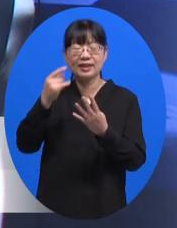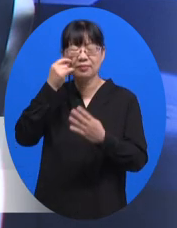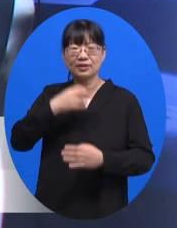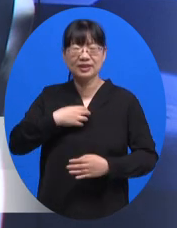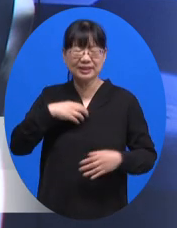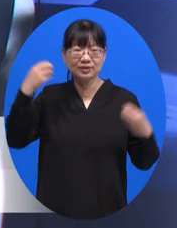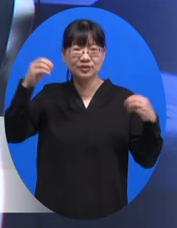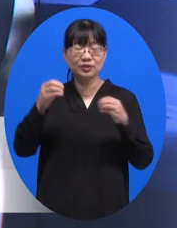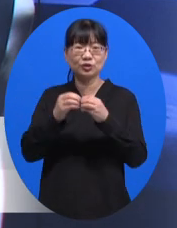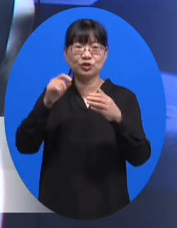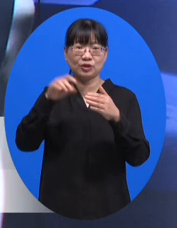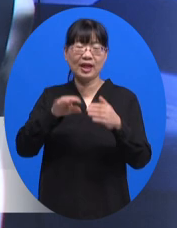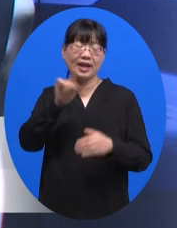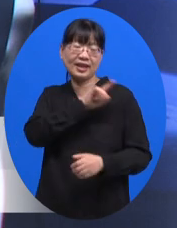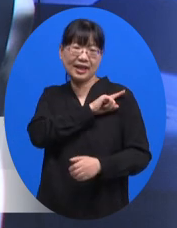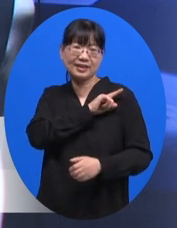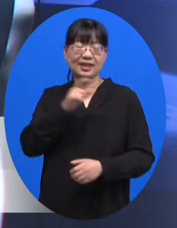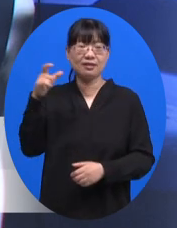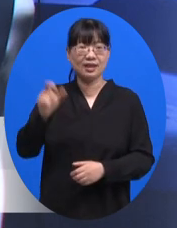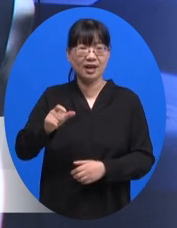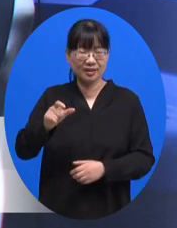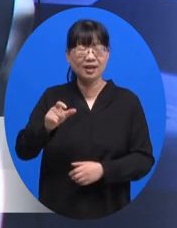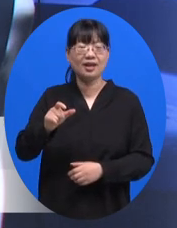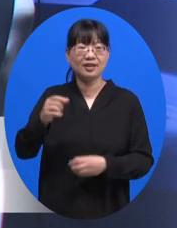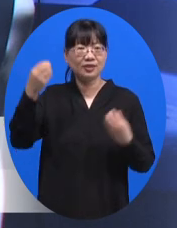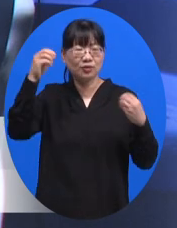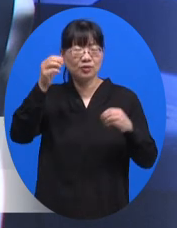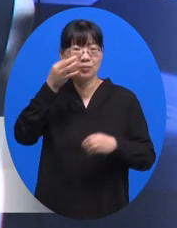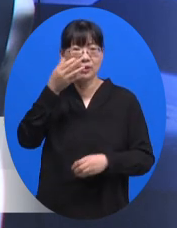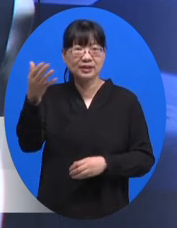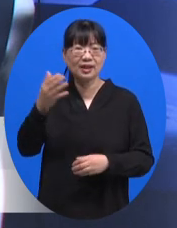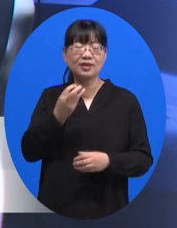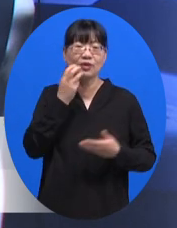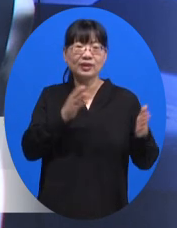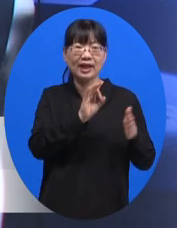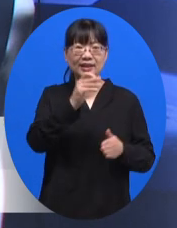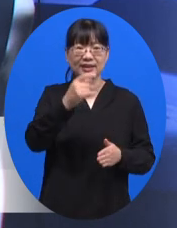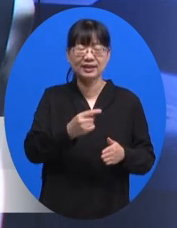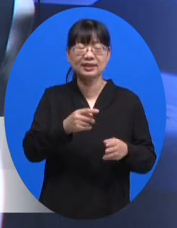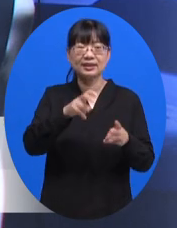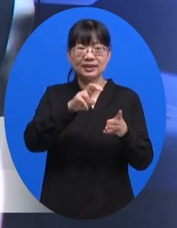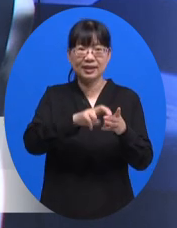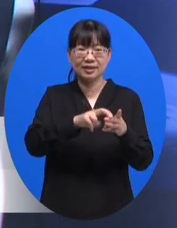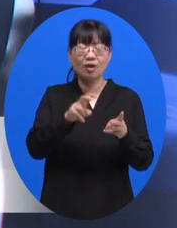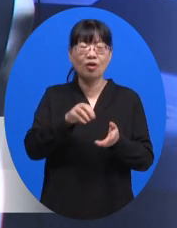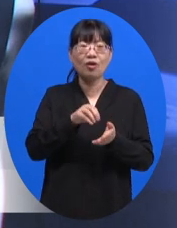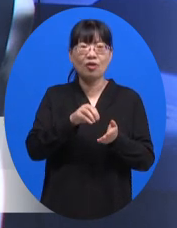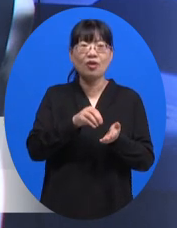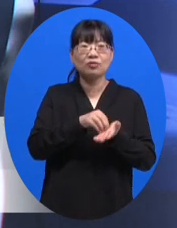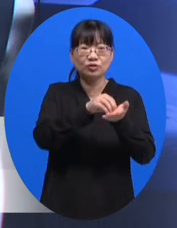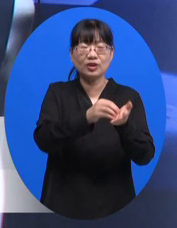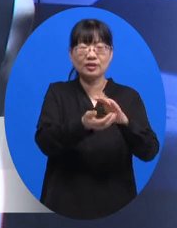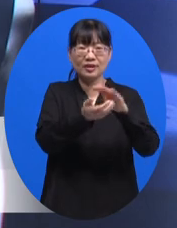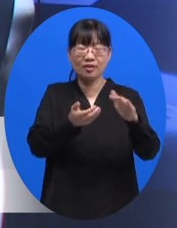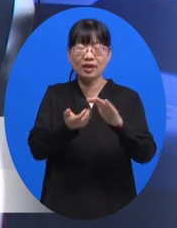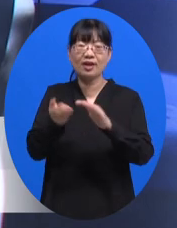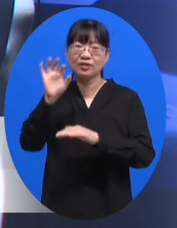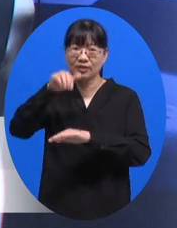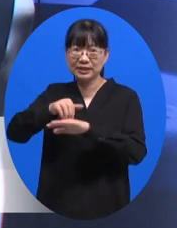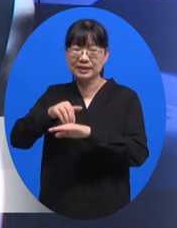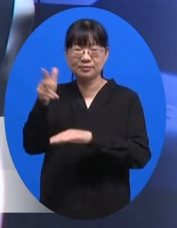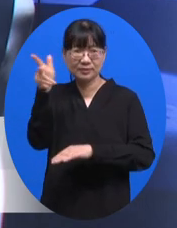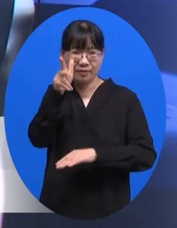가장 강렬한 작품으로 꼽히는데요. 경기 아트센터 무대 오르기 전 리허설 모습을 최창순 기자가